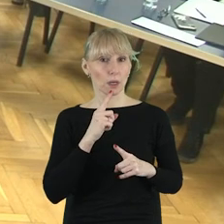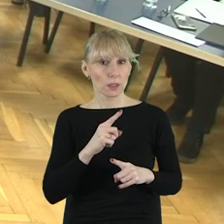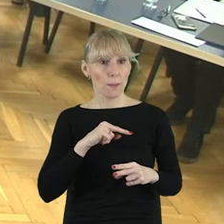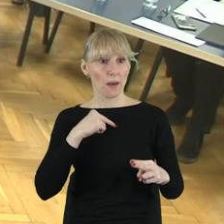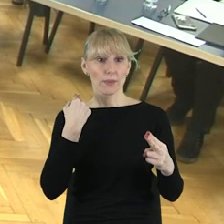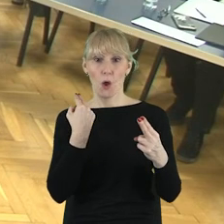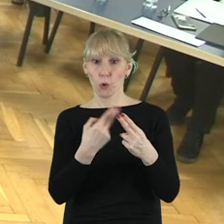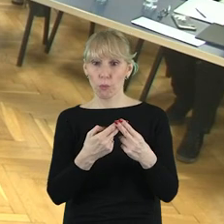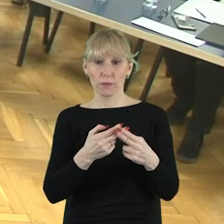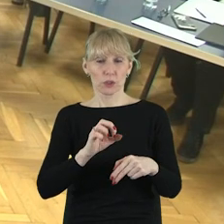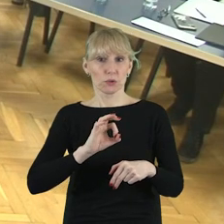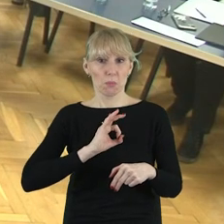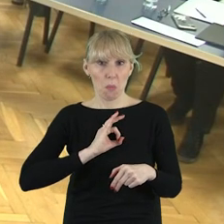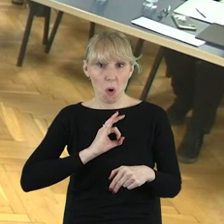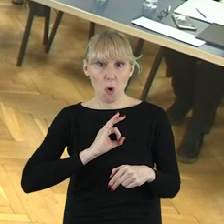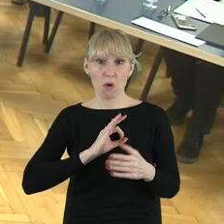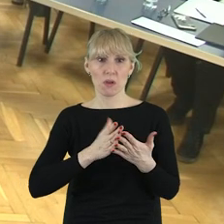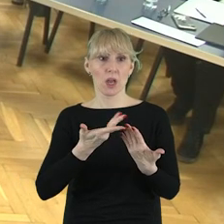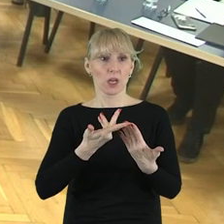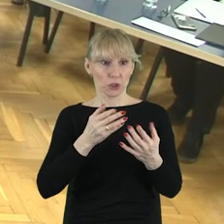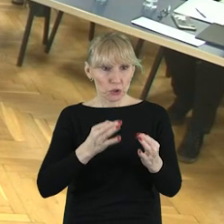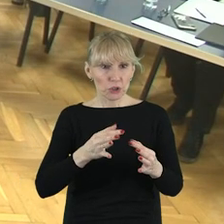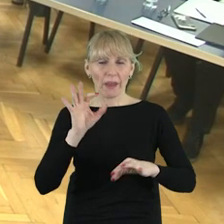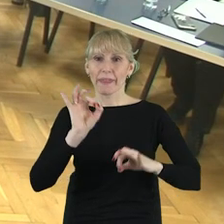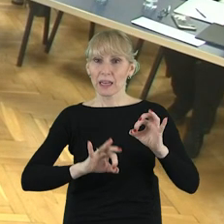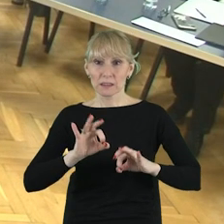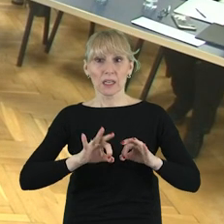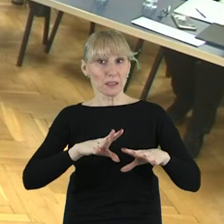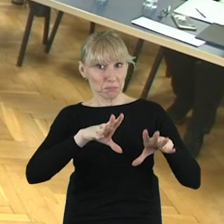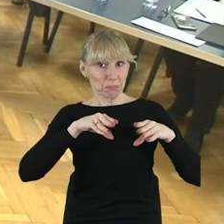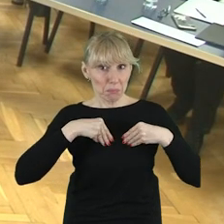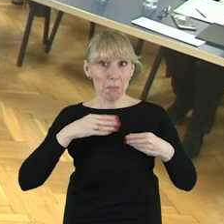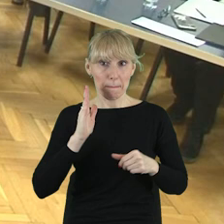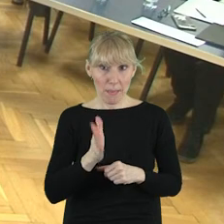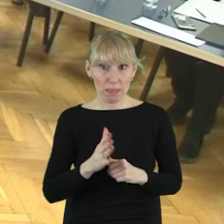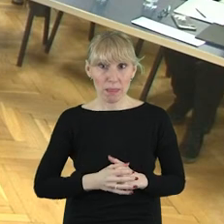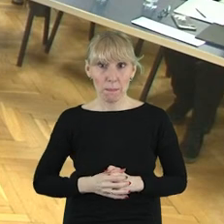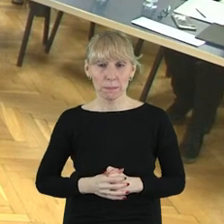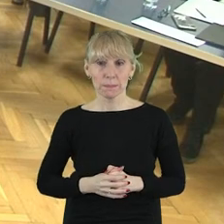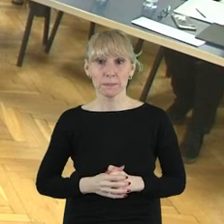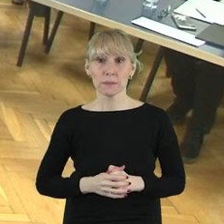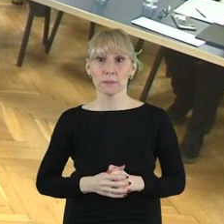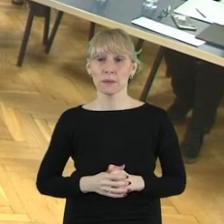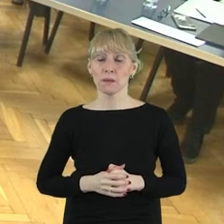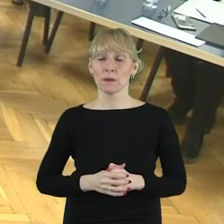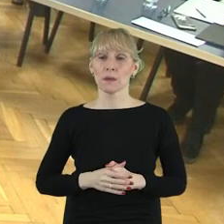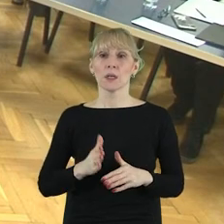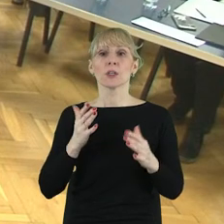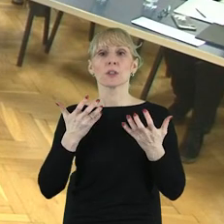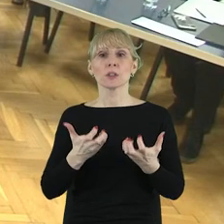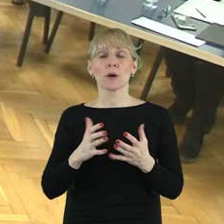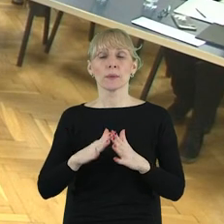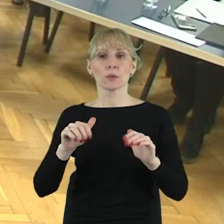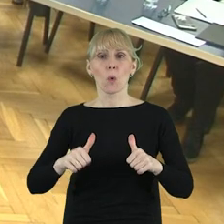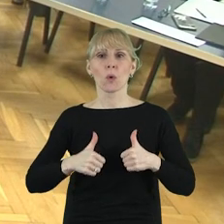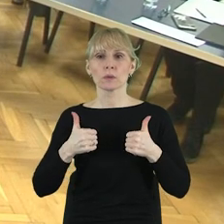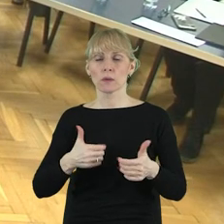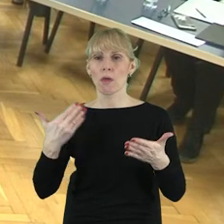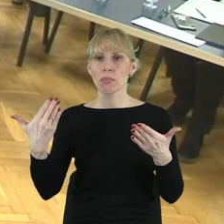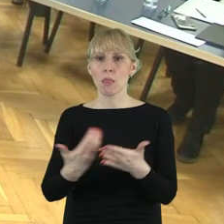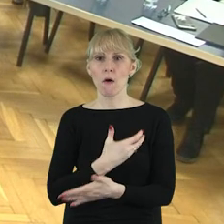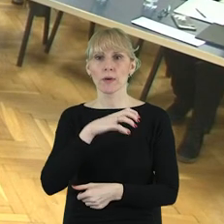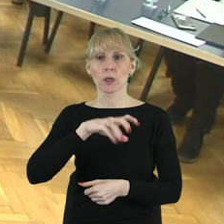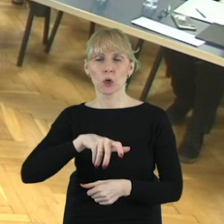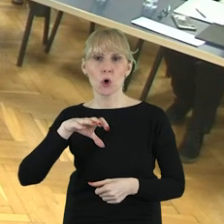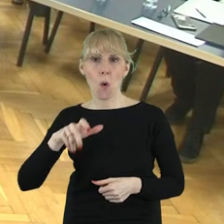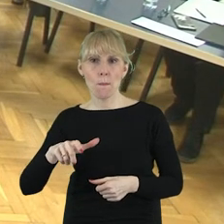uzyskam odpowiedzi na swoje pytania dzisiaj na sesji, bo chciałbym kilka rzeczy ustalić. Mówię tu o tych nowych